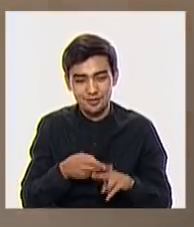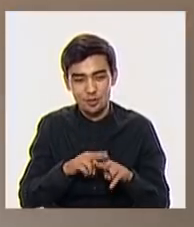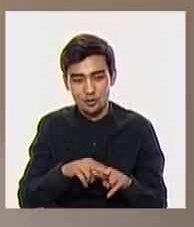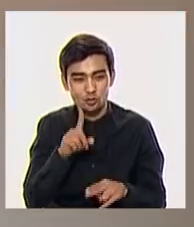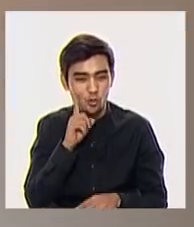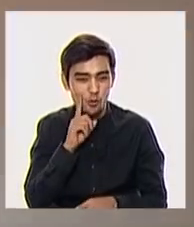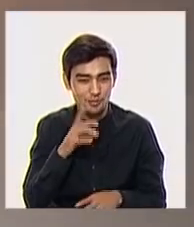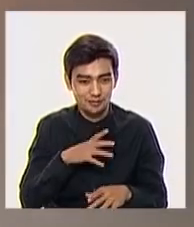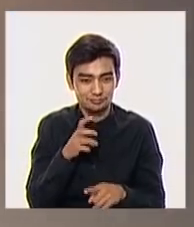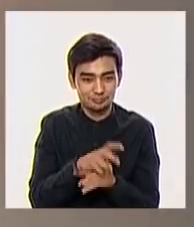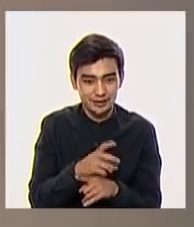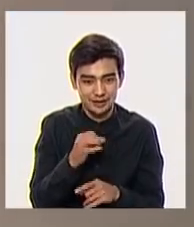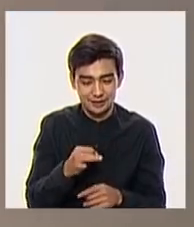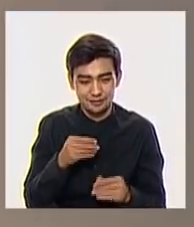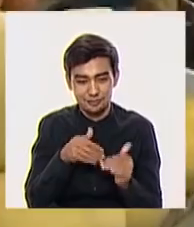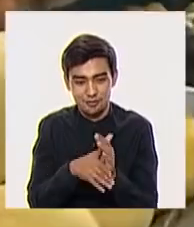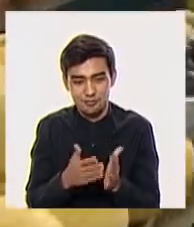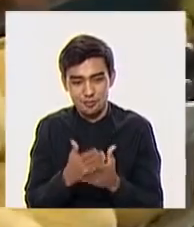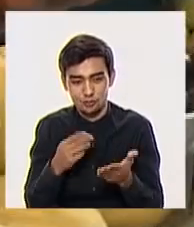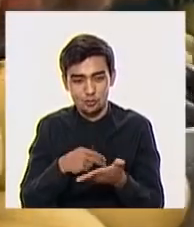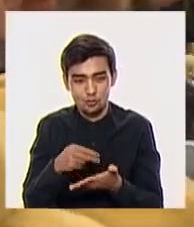базарға барып, біраз ақшасын құртыпты.